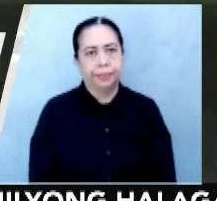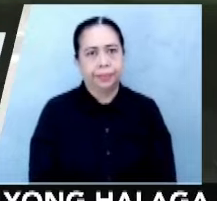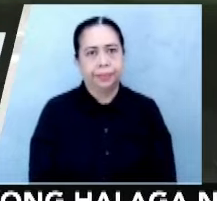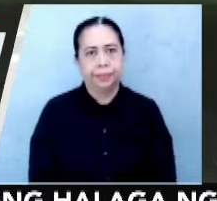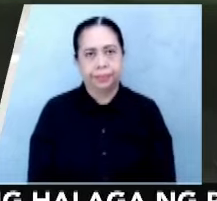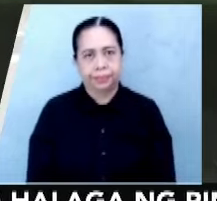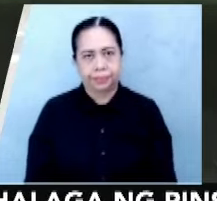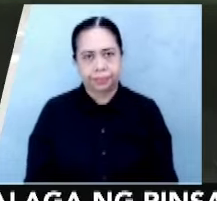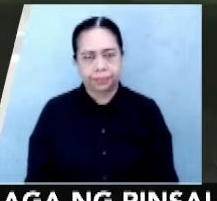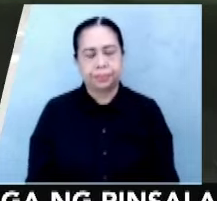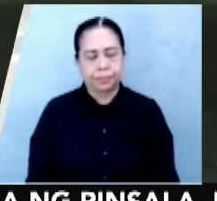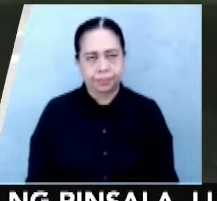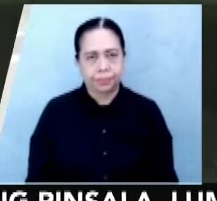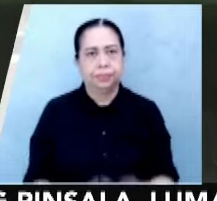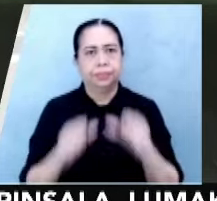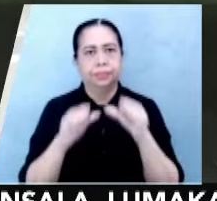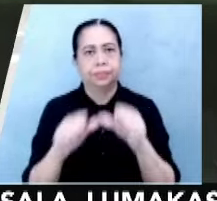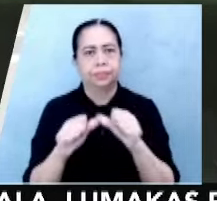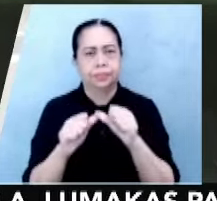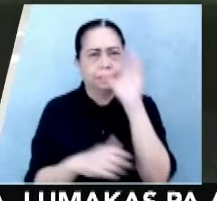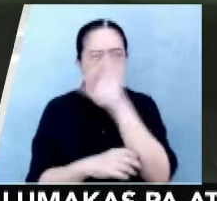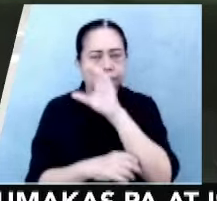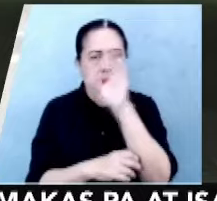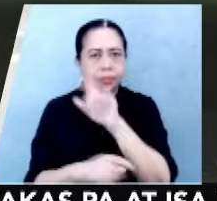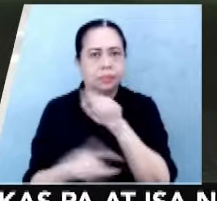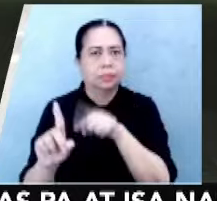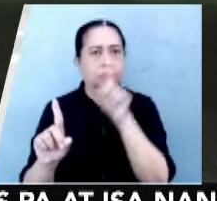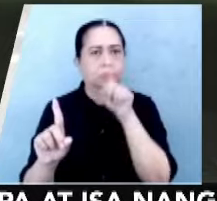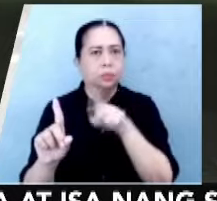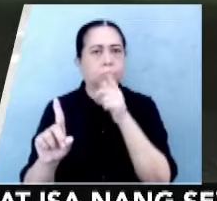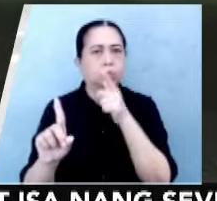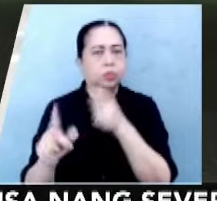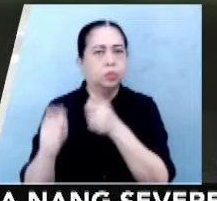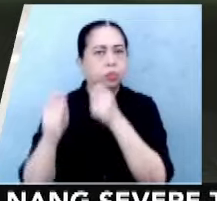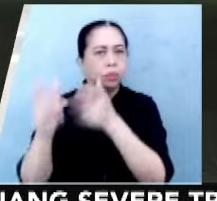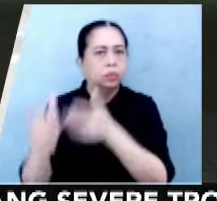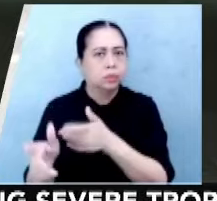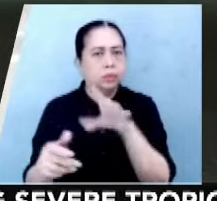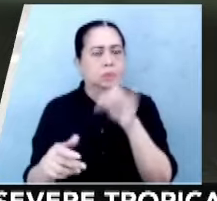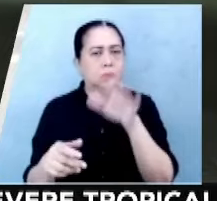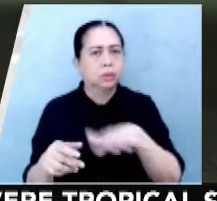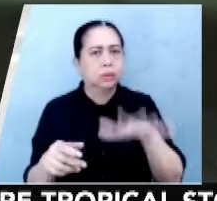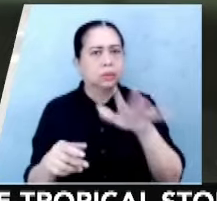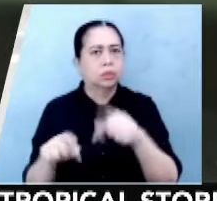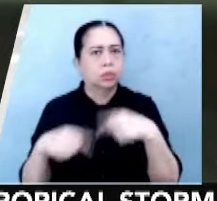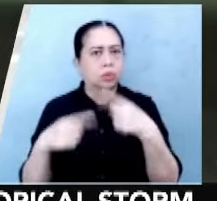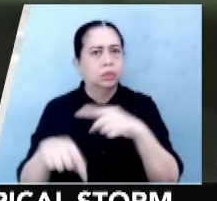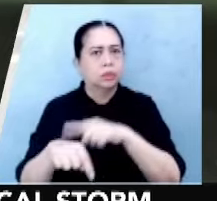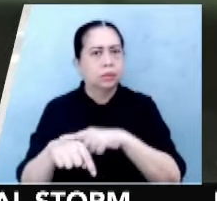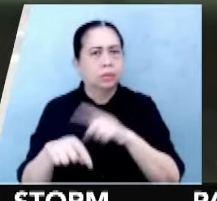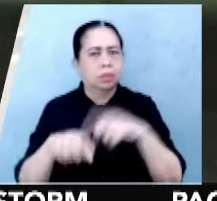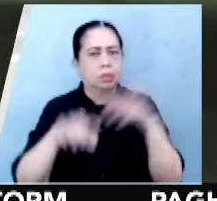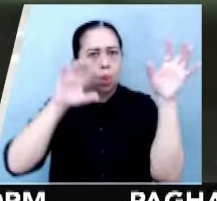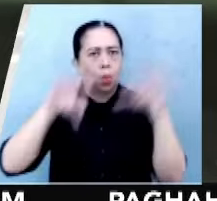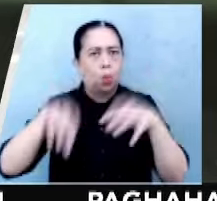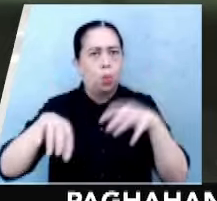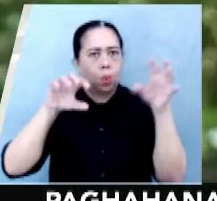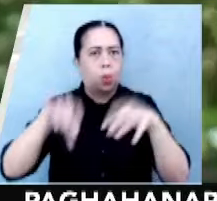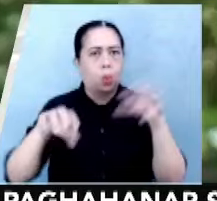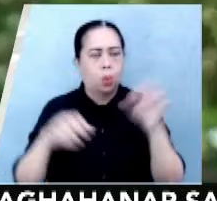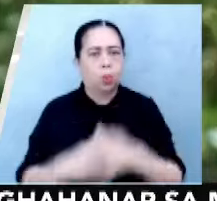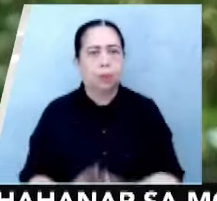Yes, Mel, patuloy nga ang paghahanap sa isang mangingisda na huling nakita sa laot sa kasagsagan ng bagyo.